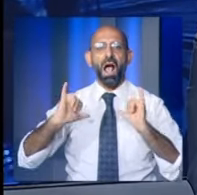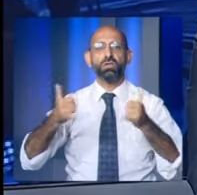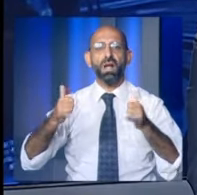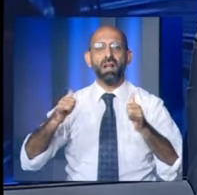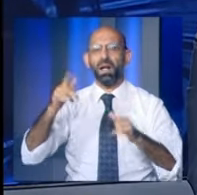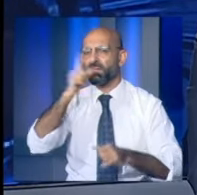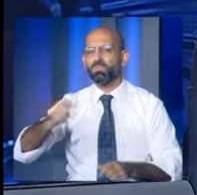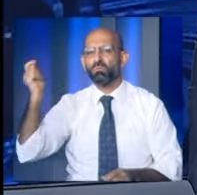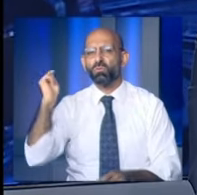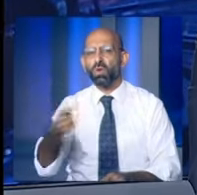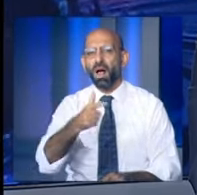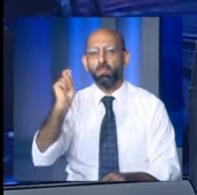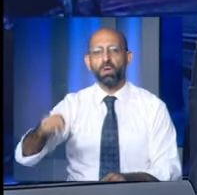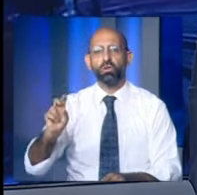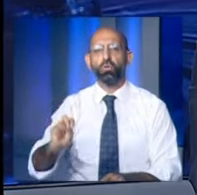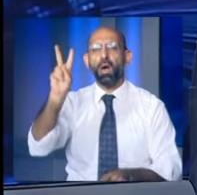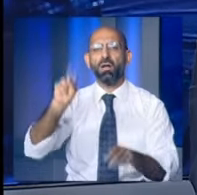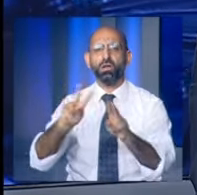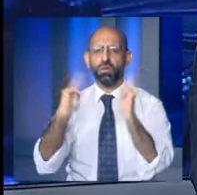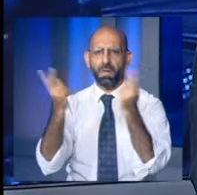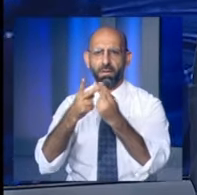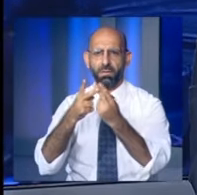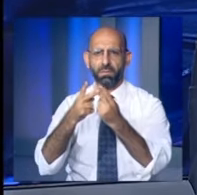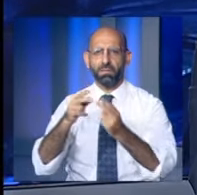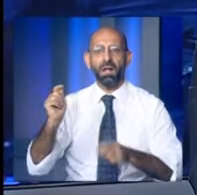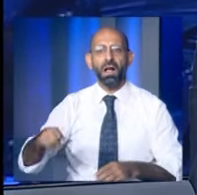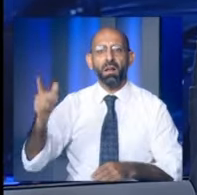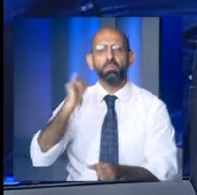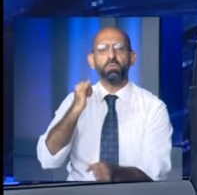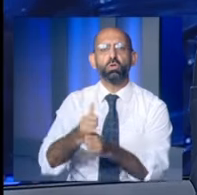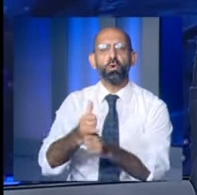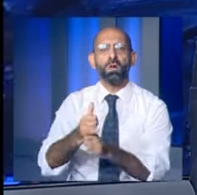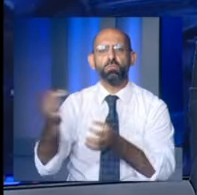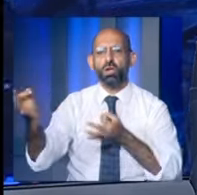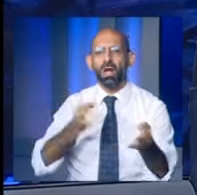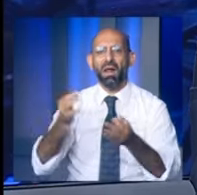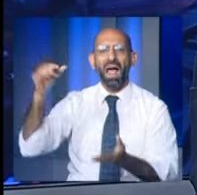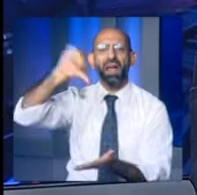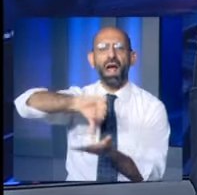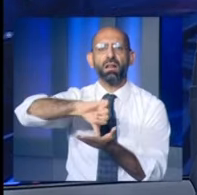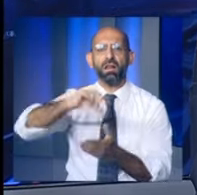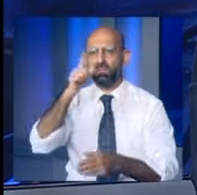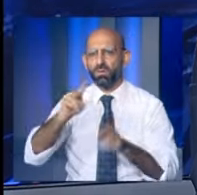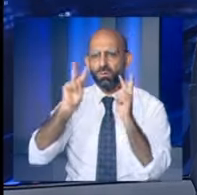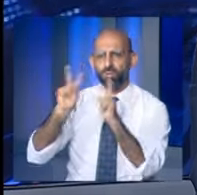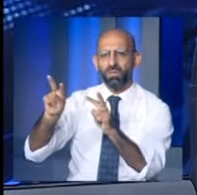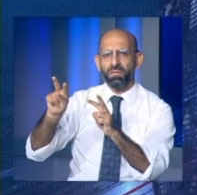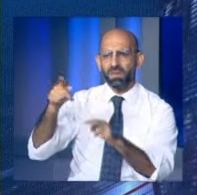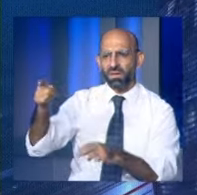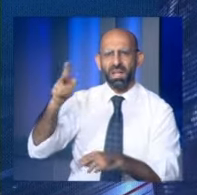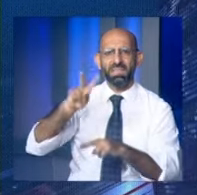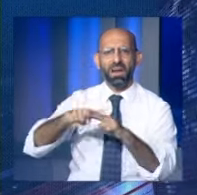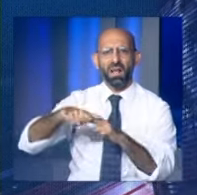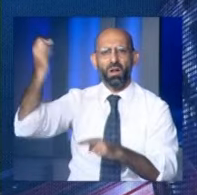الجزائر دعت إلى عقد جلسة طارئة لمجلس الأمن الدولي. علي شمخاني مستشار مرشد الثورة الإسلامية في إيران رأى أن هدف